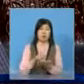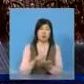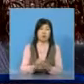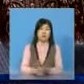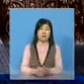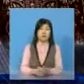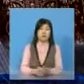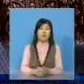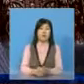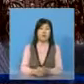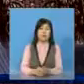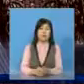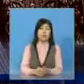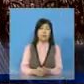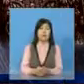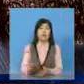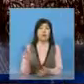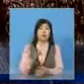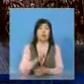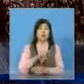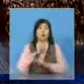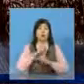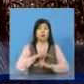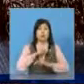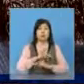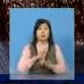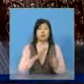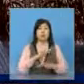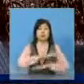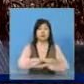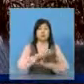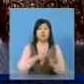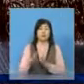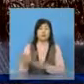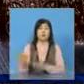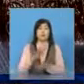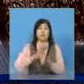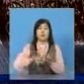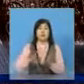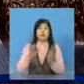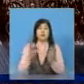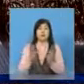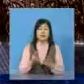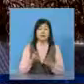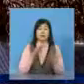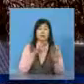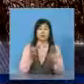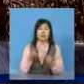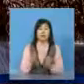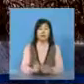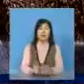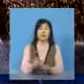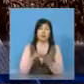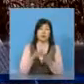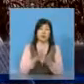про трудовой не сцепления дома во все что касается общей безопасности работы в работу и и отмечать